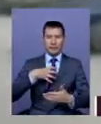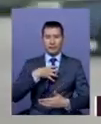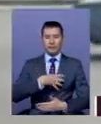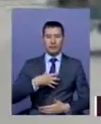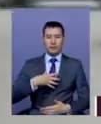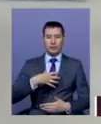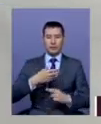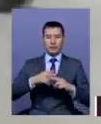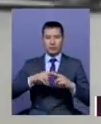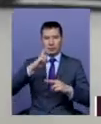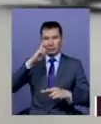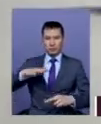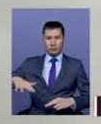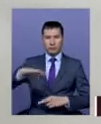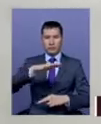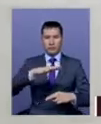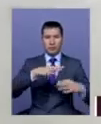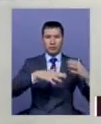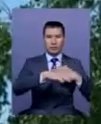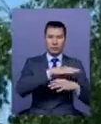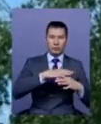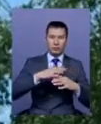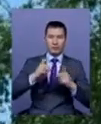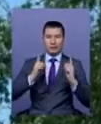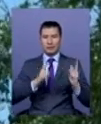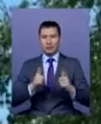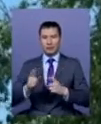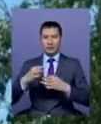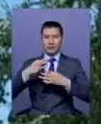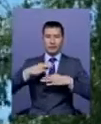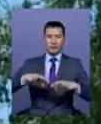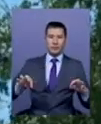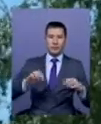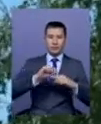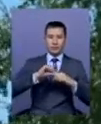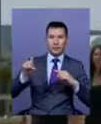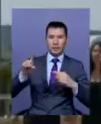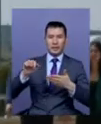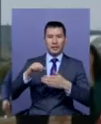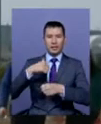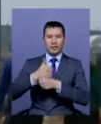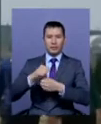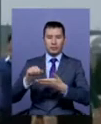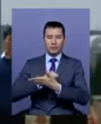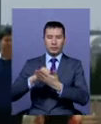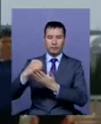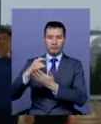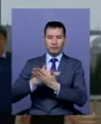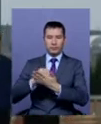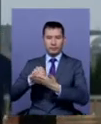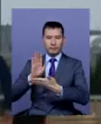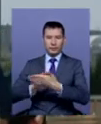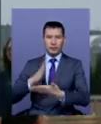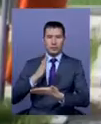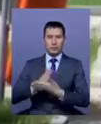аумақтық тұтастығы, қоғамдық келісім, саяси тұрақтылық және демократия қағидаттары бас құжатымызда айқын көрініс тапты. Содан